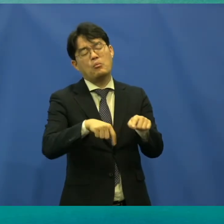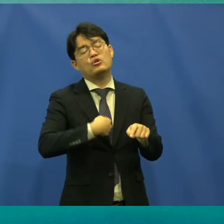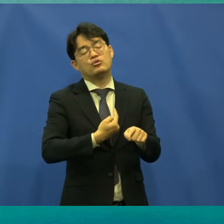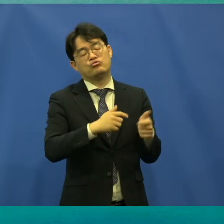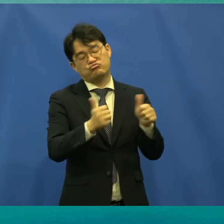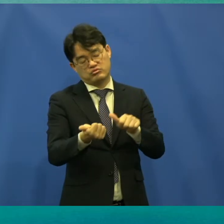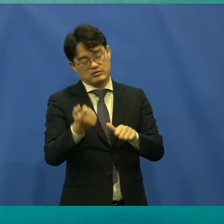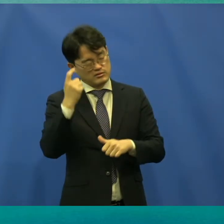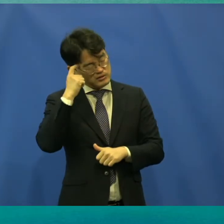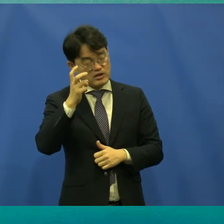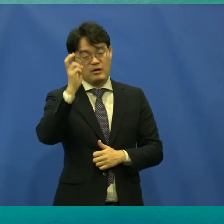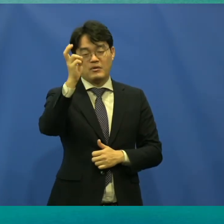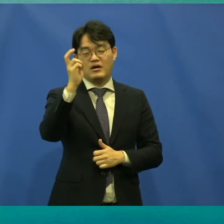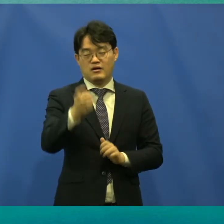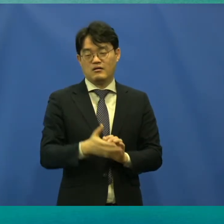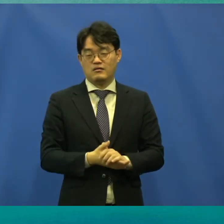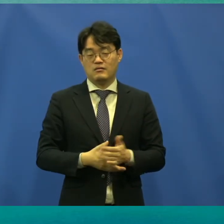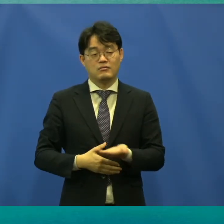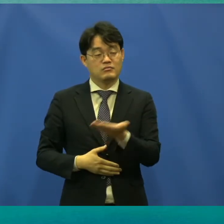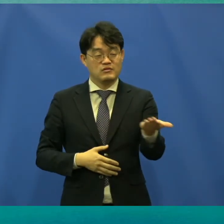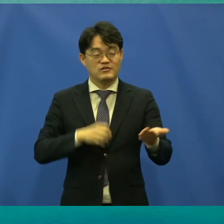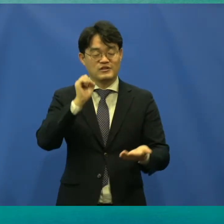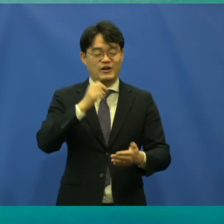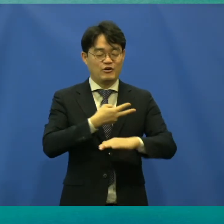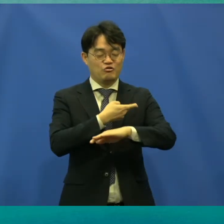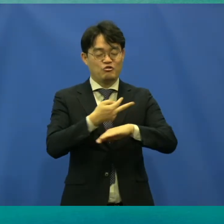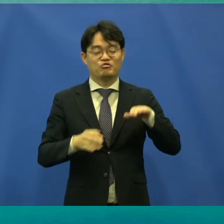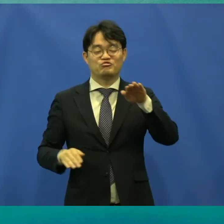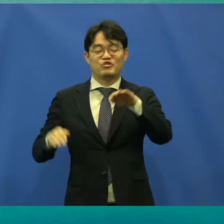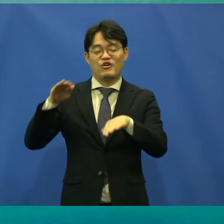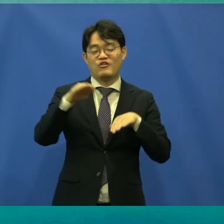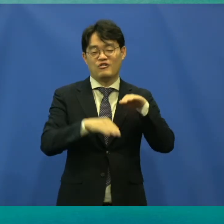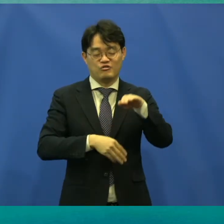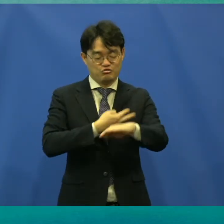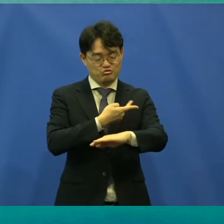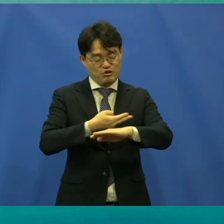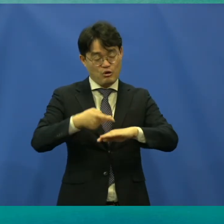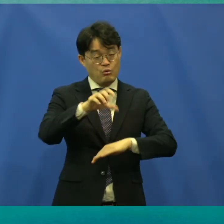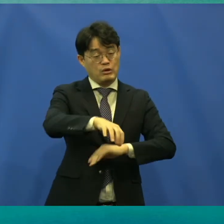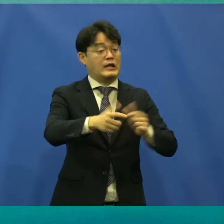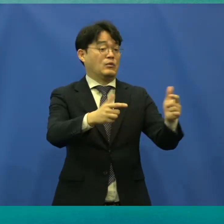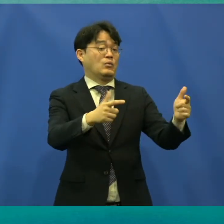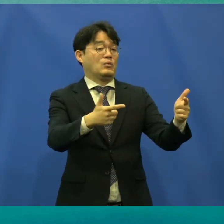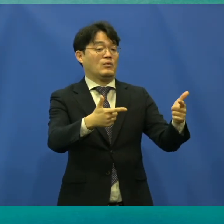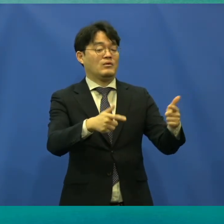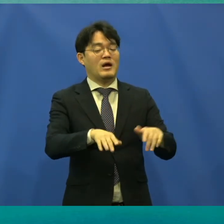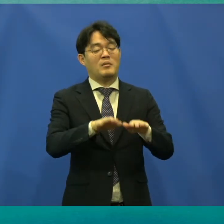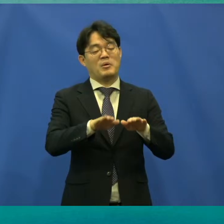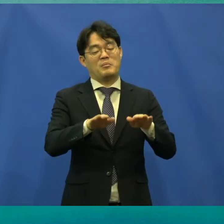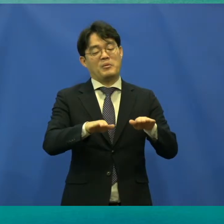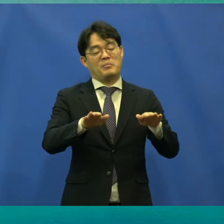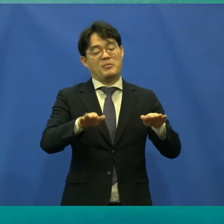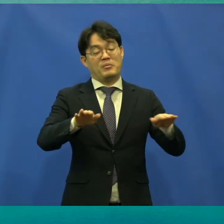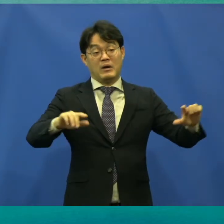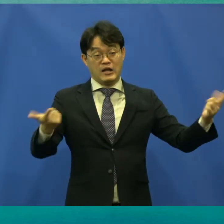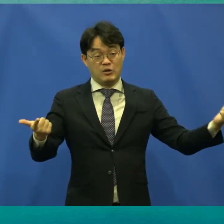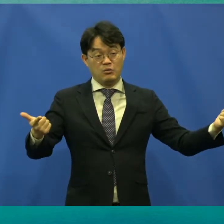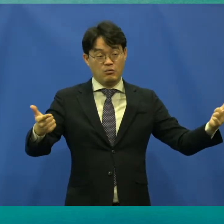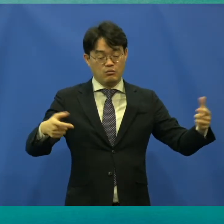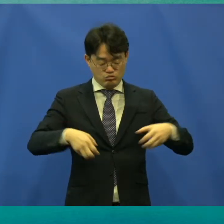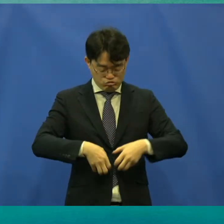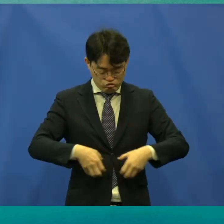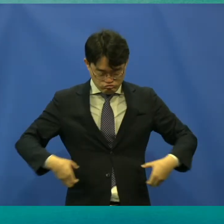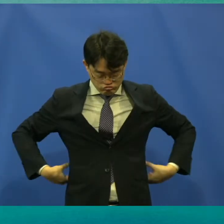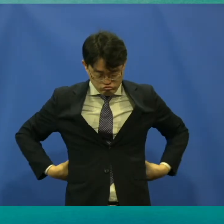아니고 거센 파도가 몰아치는 그 한가운데 바다 한가운데 빠져졌는데